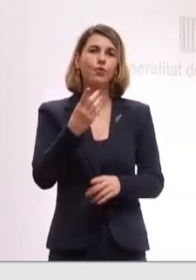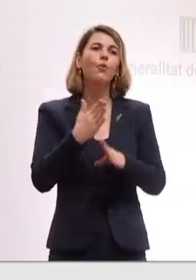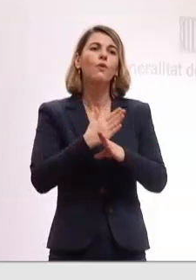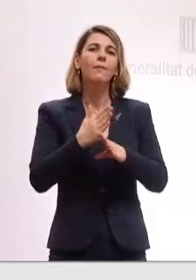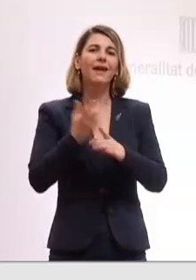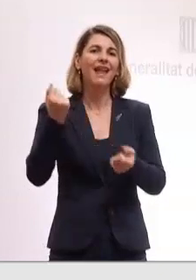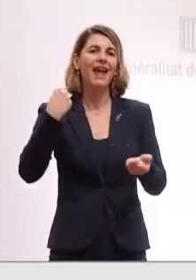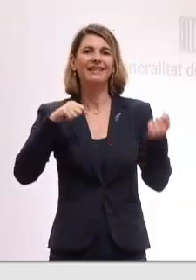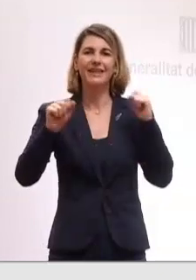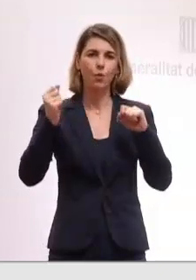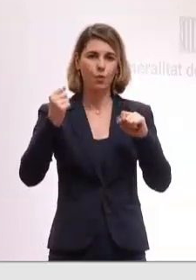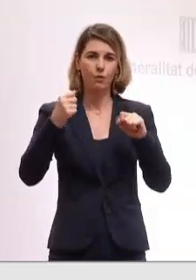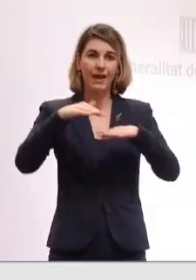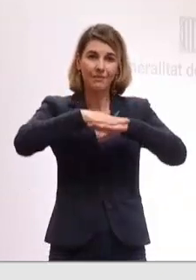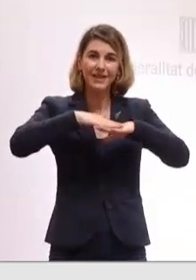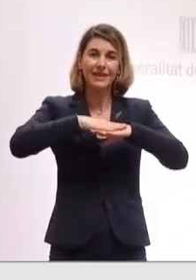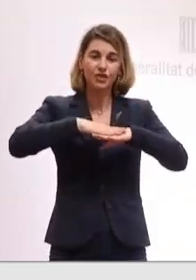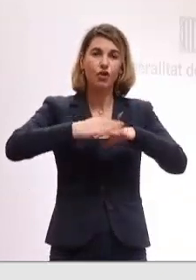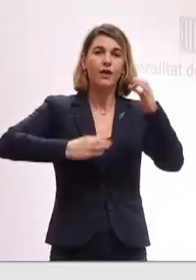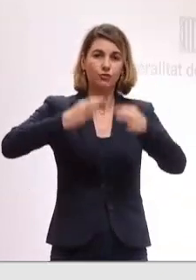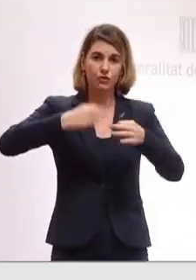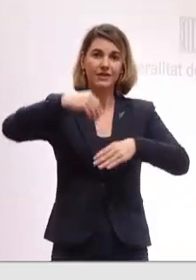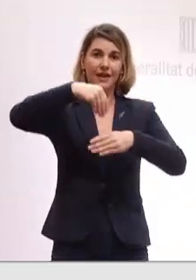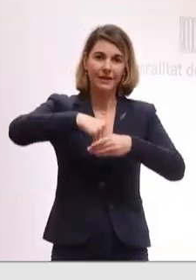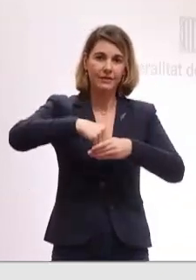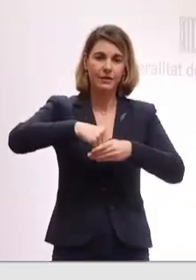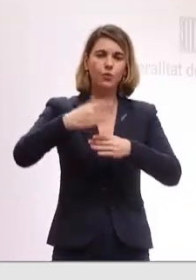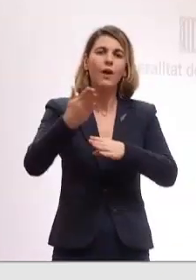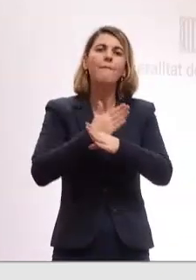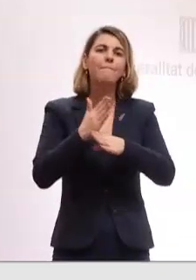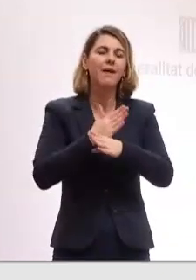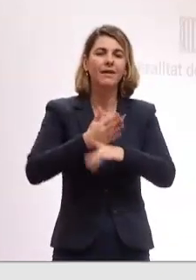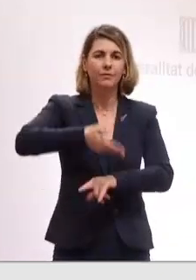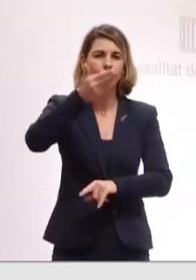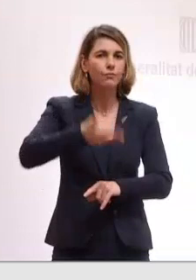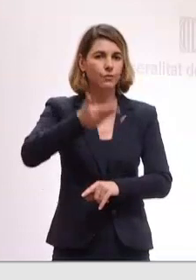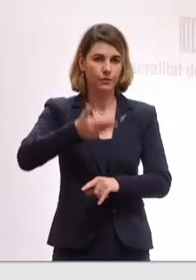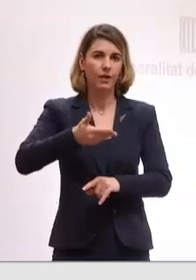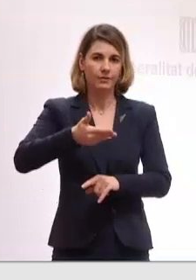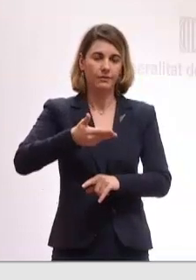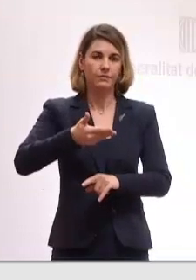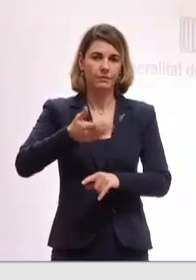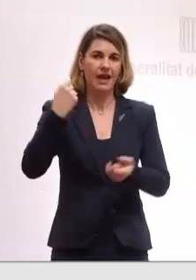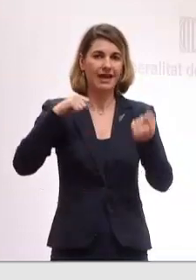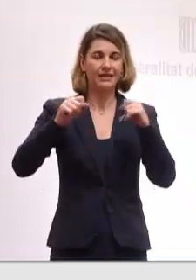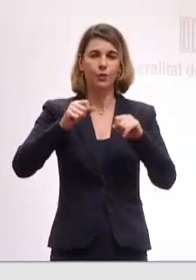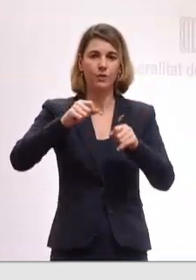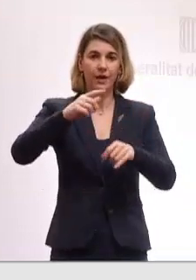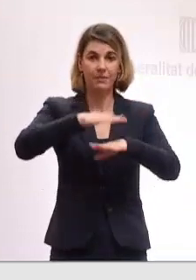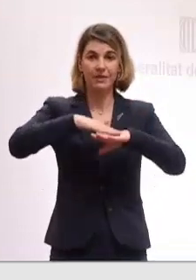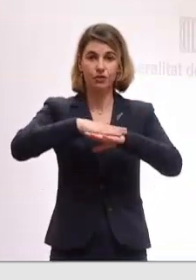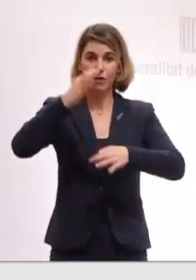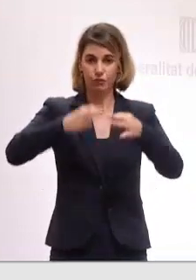l'actiu de l'Administració de Justícia, són una part fonamental de l'actiu de l'Administració de Justícia, són aquest capital